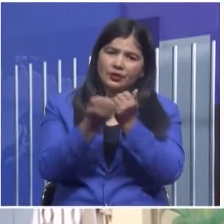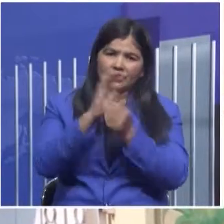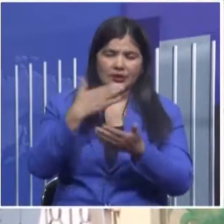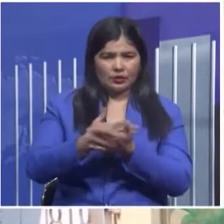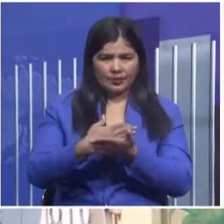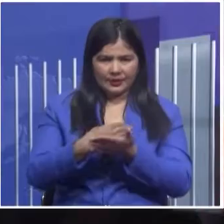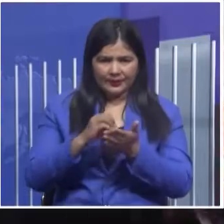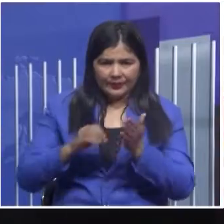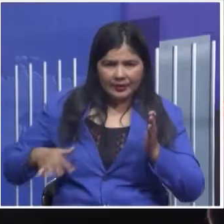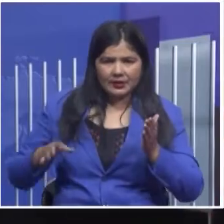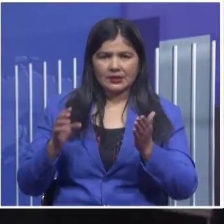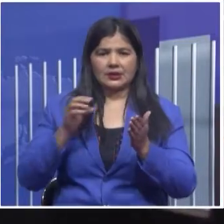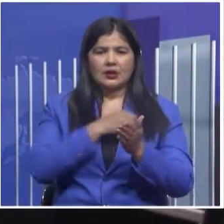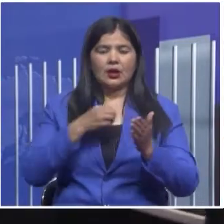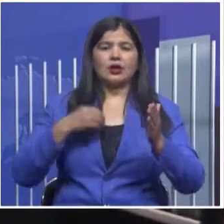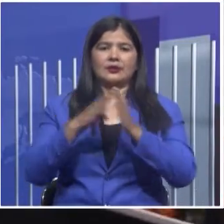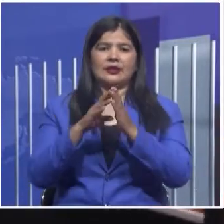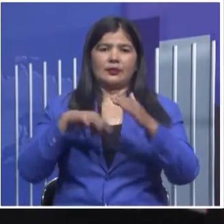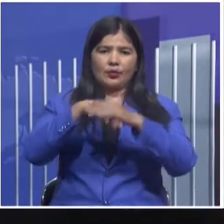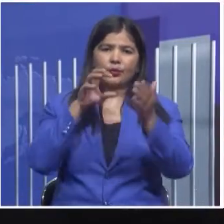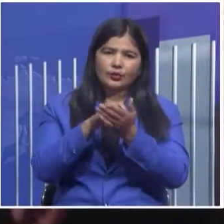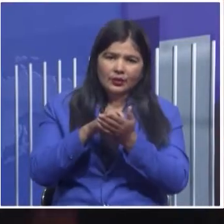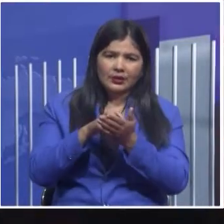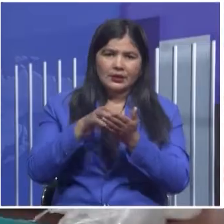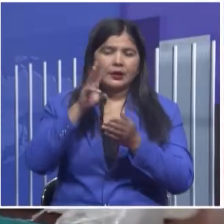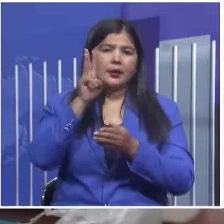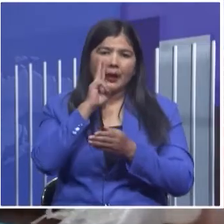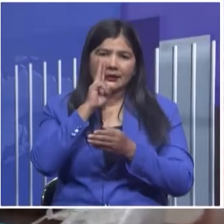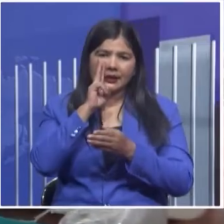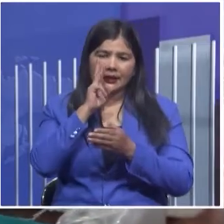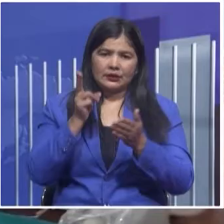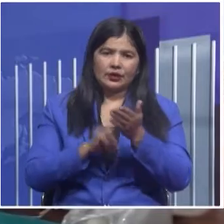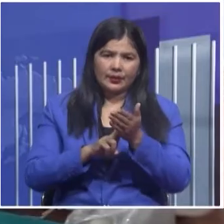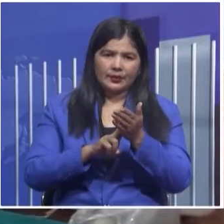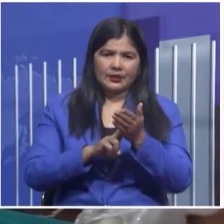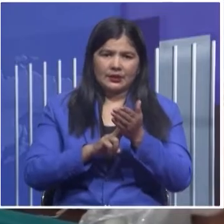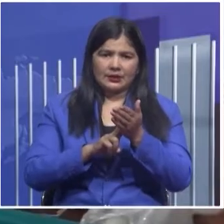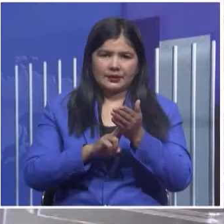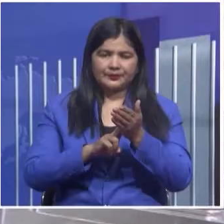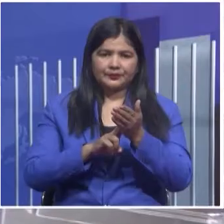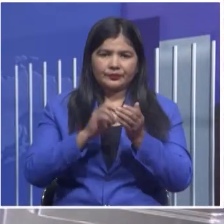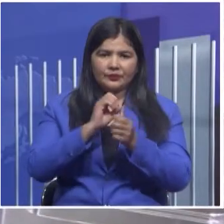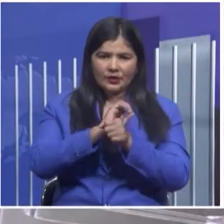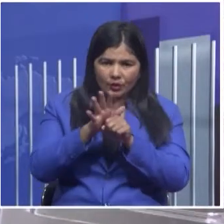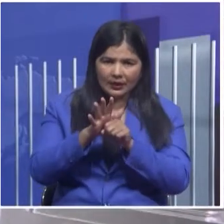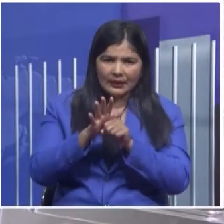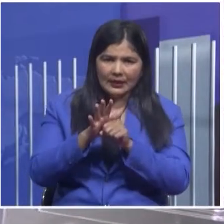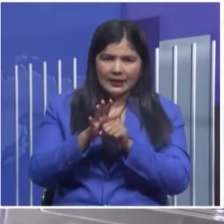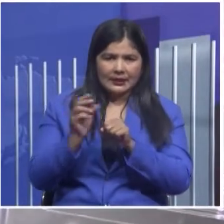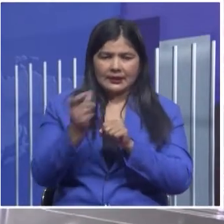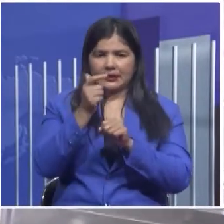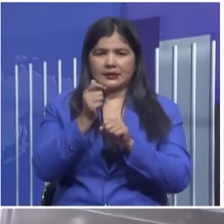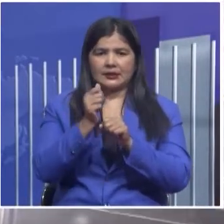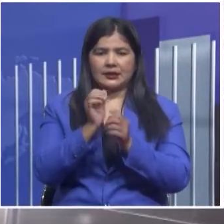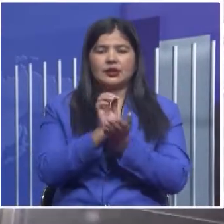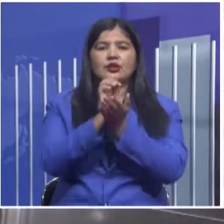लुम्बिनी प्रादेशिक अस्पताल बुटवलमा थप 10 वटा डायलिसिस बेड, ट्रमा वार्ड, भिजिटिङ पास तथा कोभिड इमर्जेन्सी सेवा शुभारम्भ